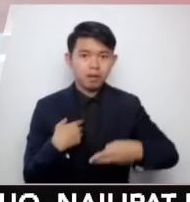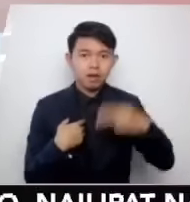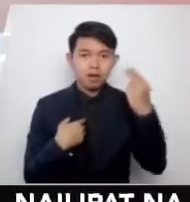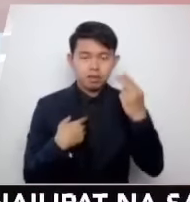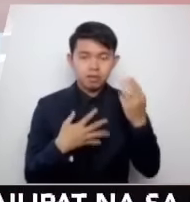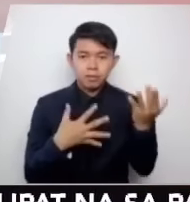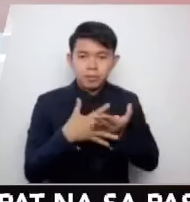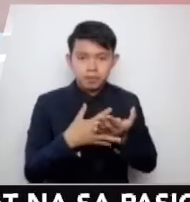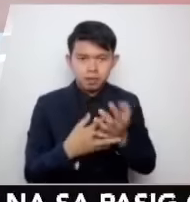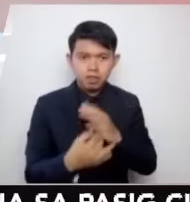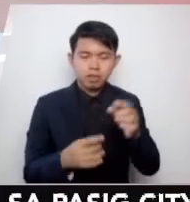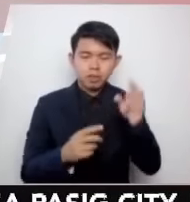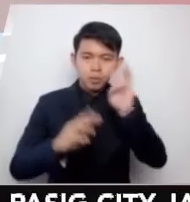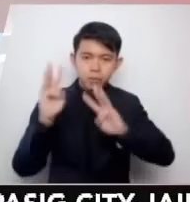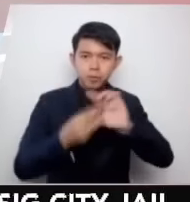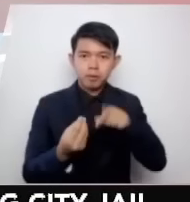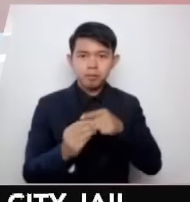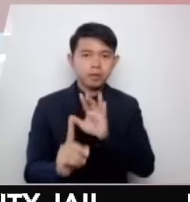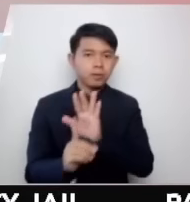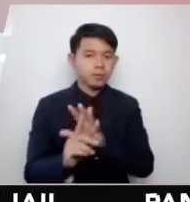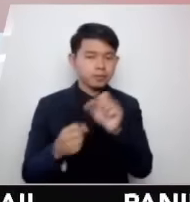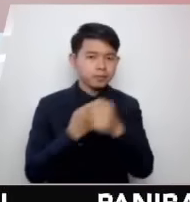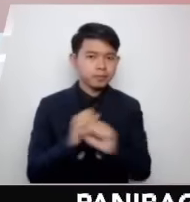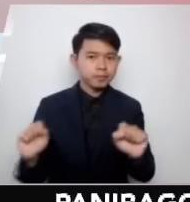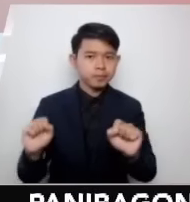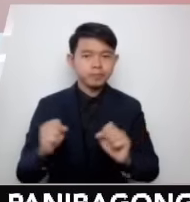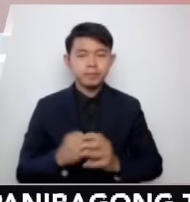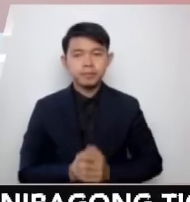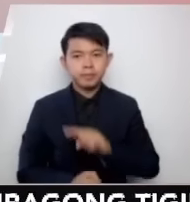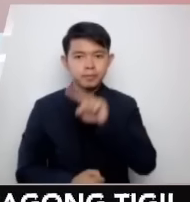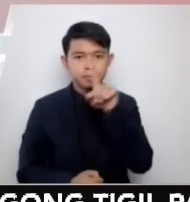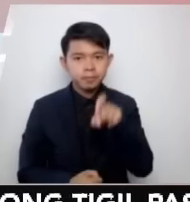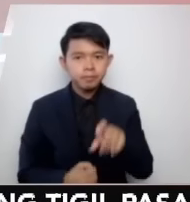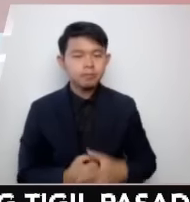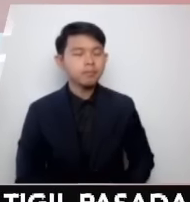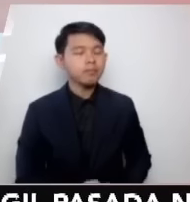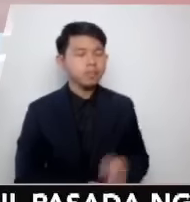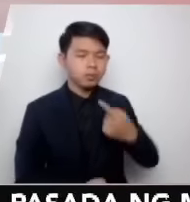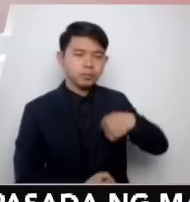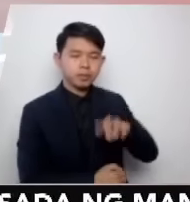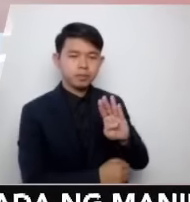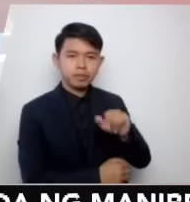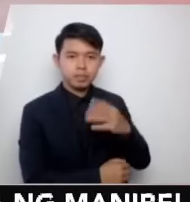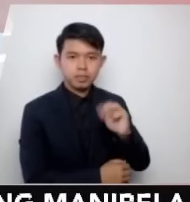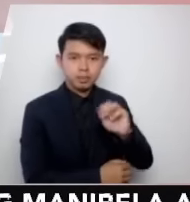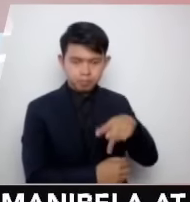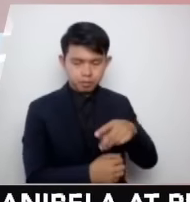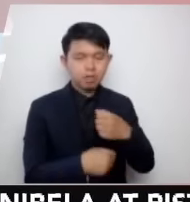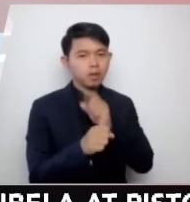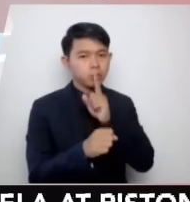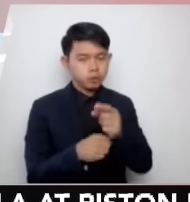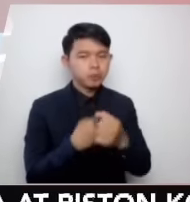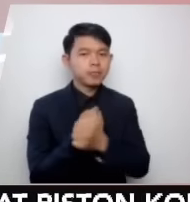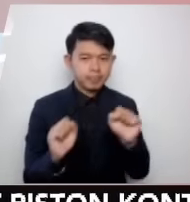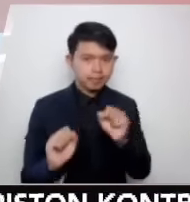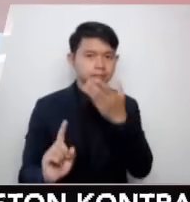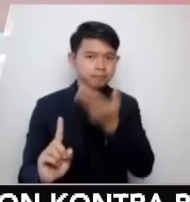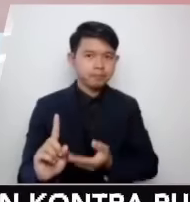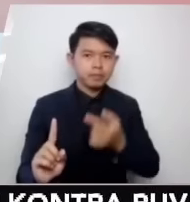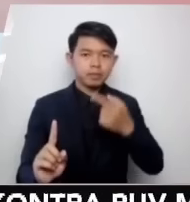seguridad? As part ng BJMP, sir, siniguro na natin ang kanyang safety and security. Nagdagdag tayo